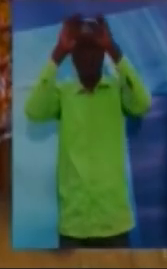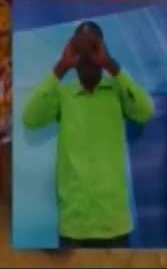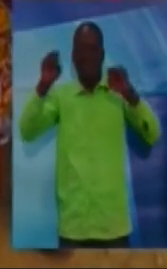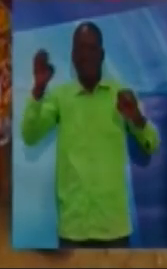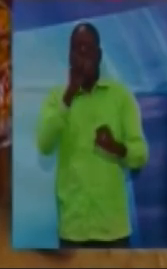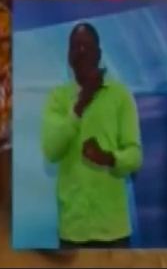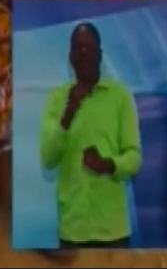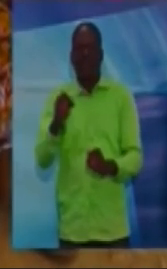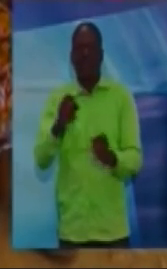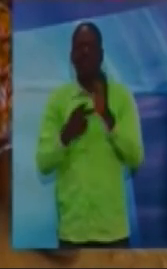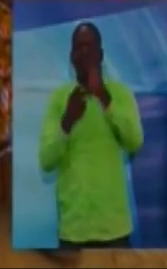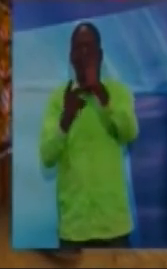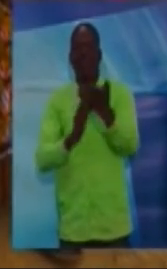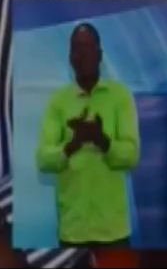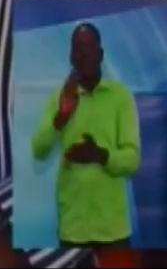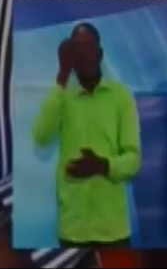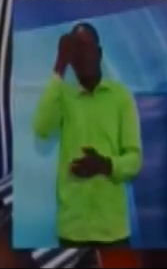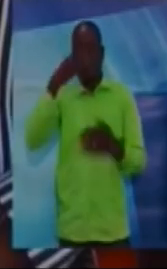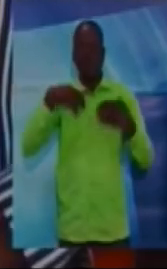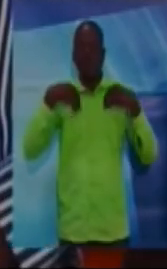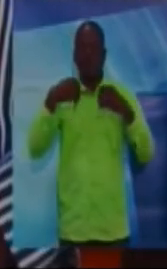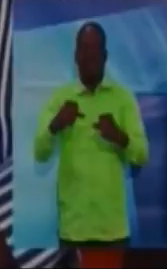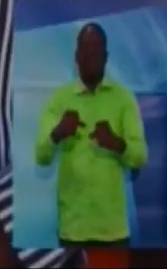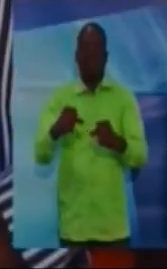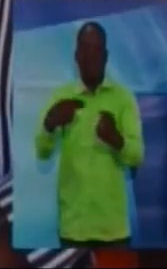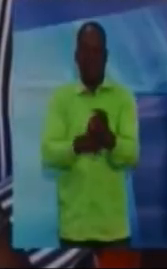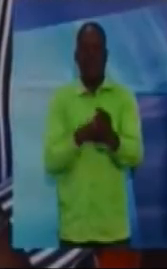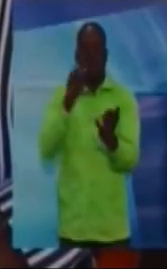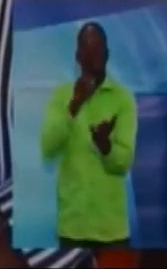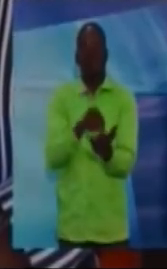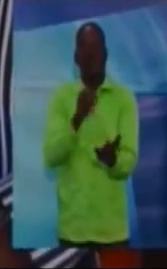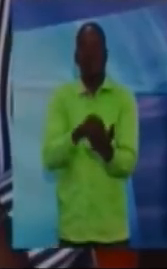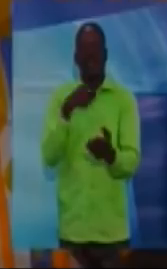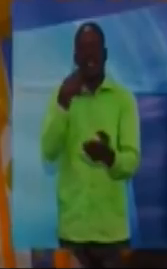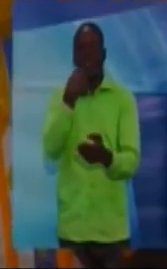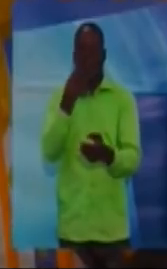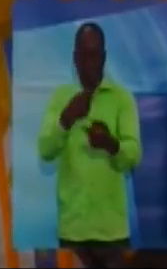FASO, représenté par le ministère de la Santé. Ces nouveaux médecins qui vont